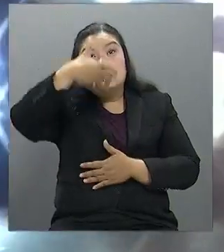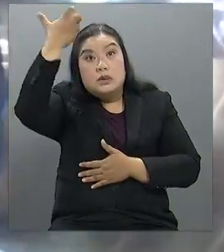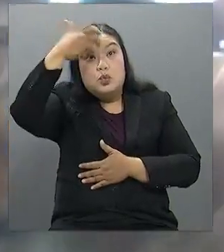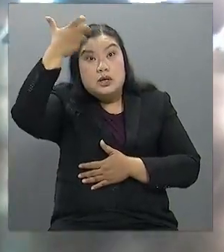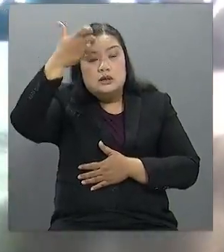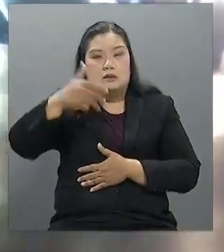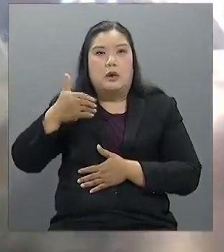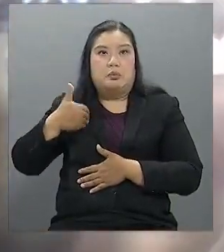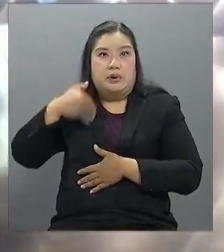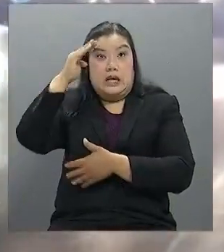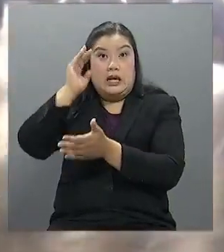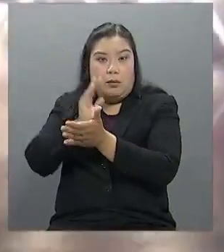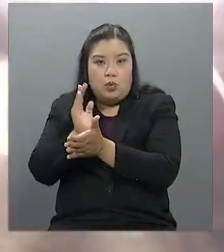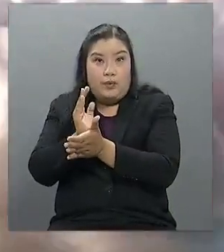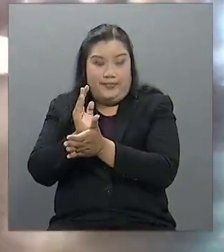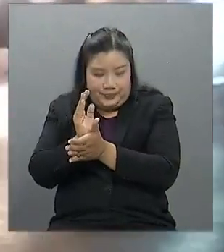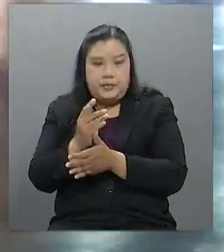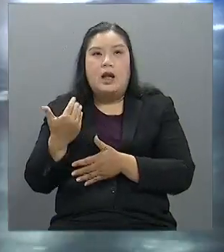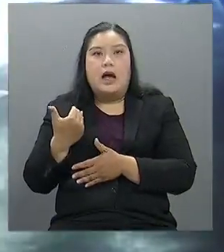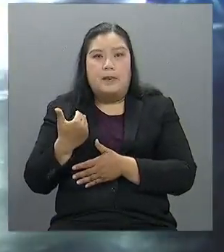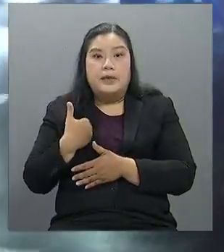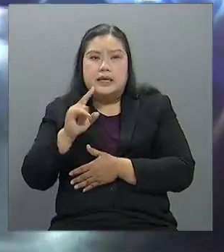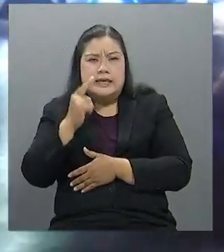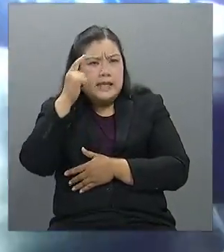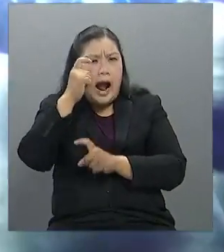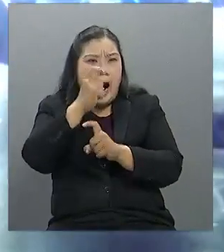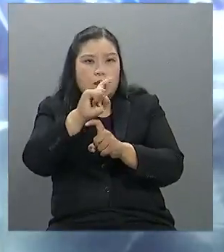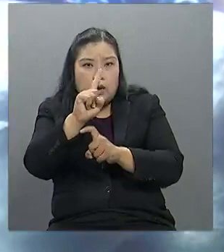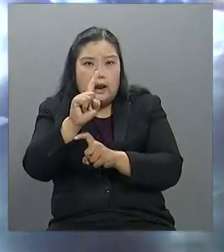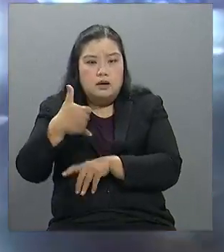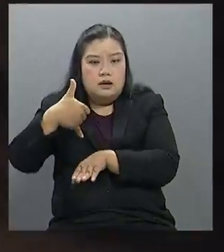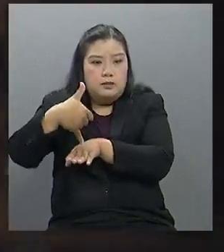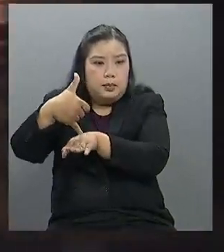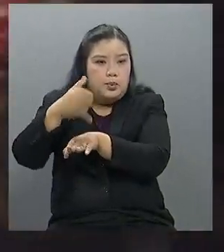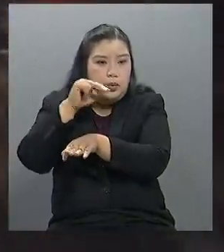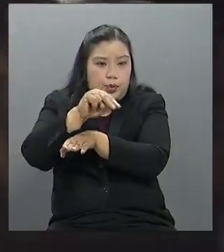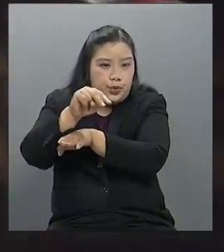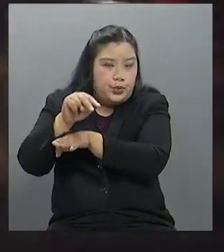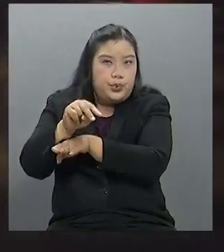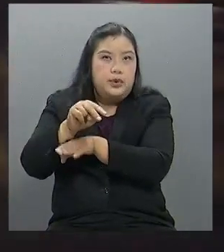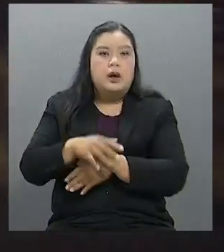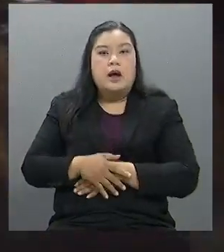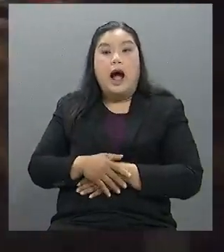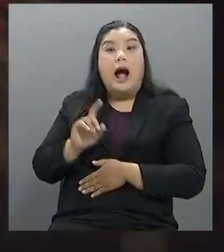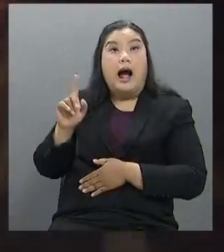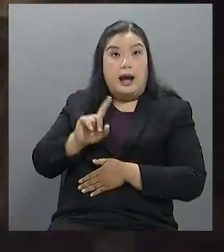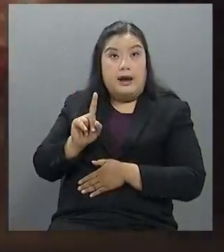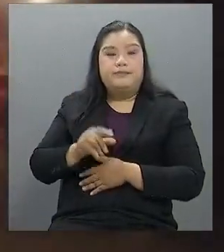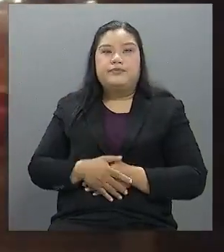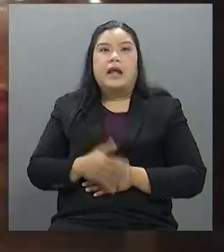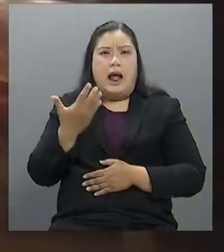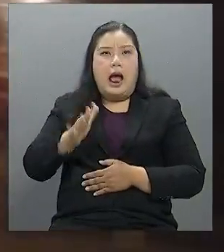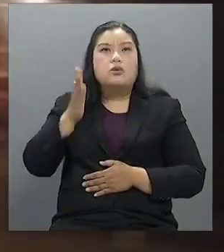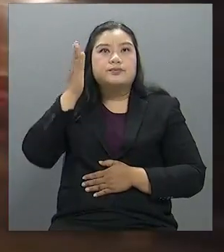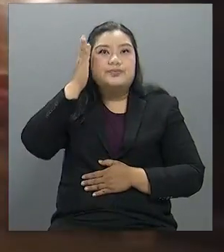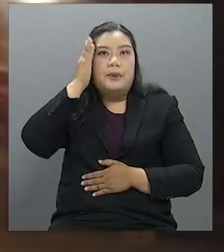ออกซุ่มตามจุดเสี่ยงต่างๆด้วยนะคะถ้าประชาชนคนใดนะคะทราบเบาะแสผู้ก่อเ